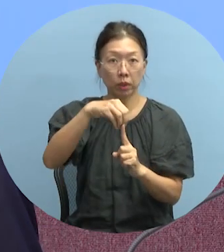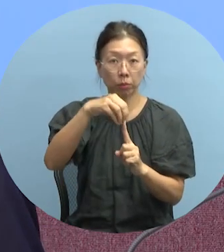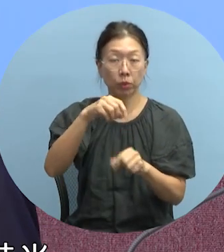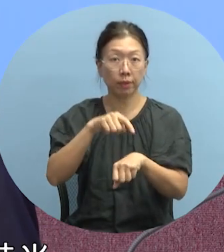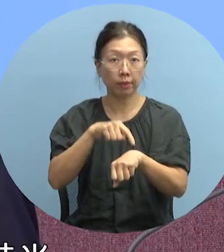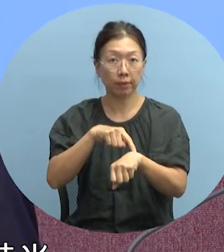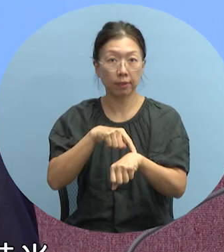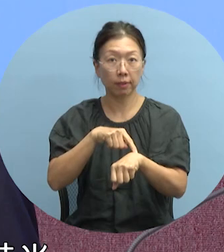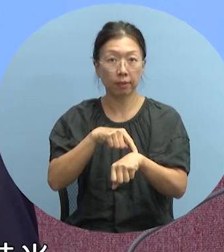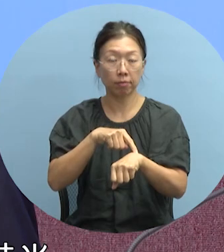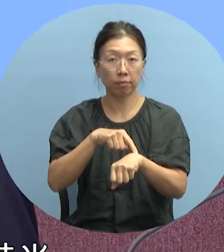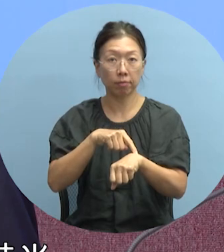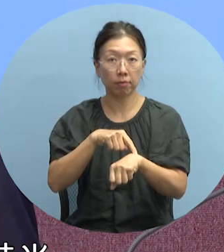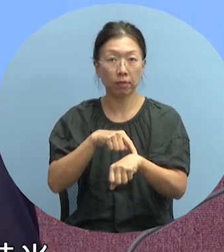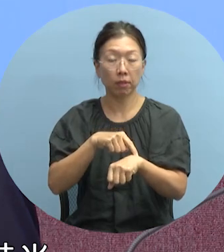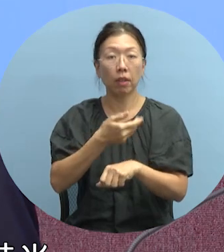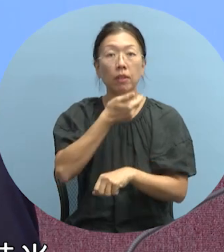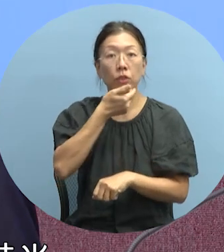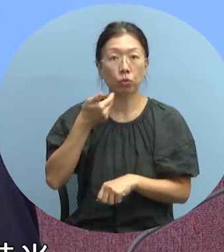間將設定為上午